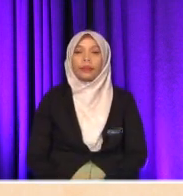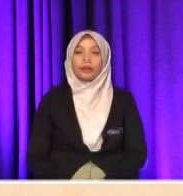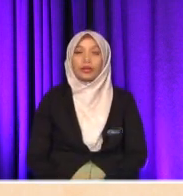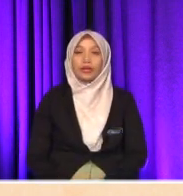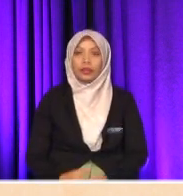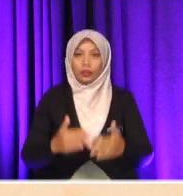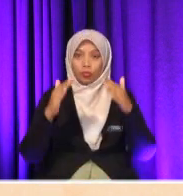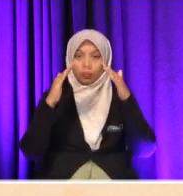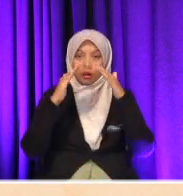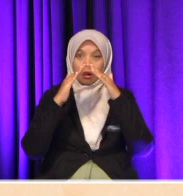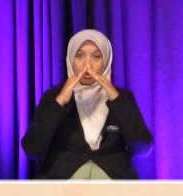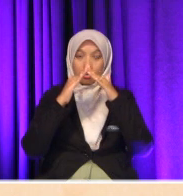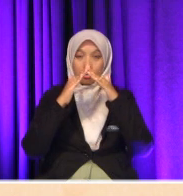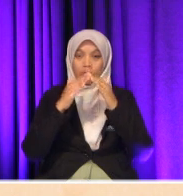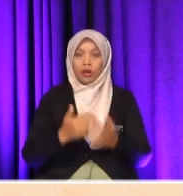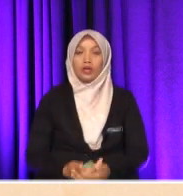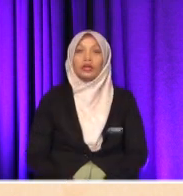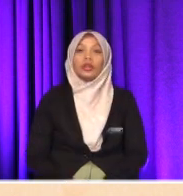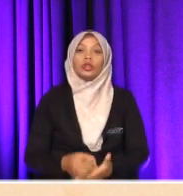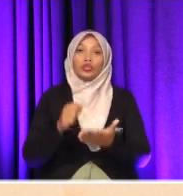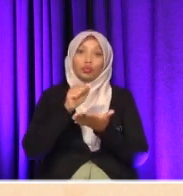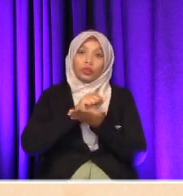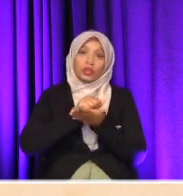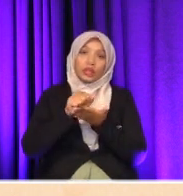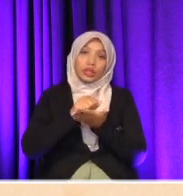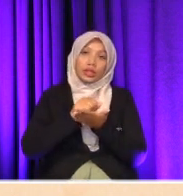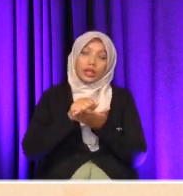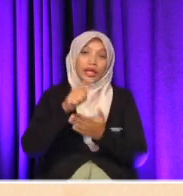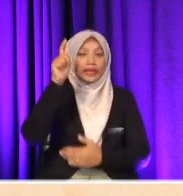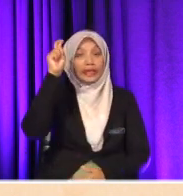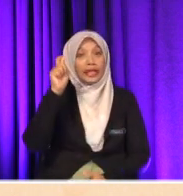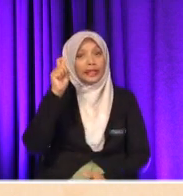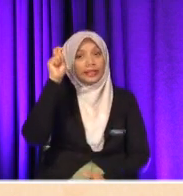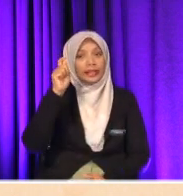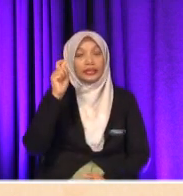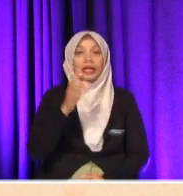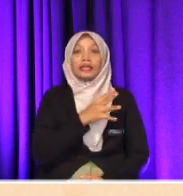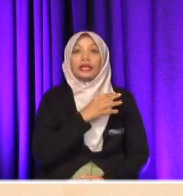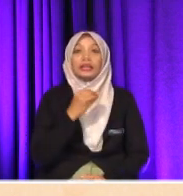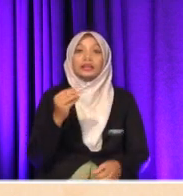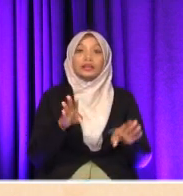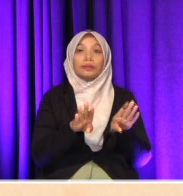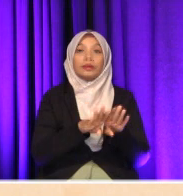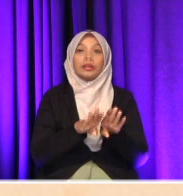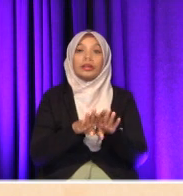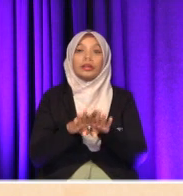kelengka mesin cuci tanda dan sebagainya